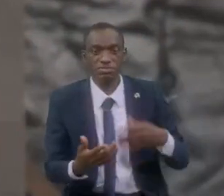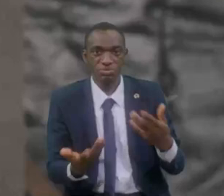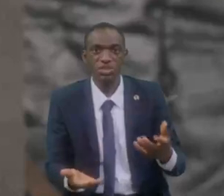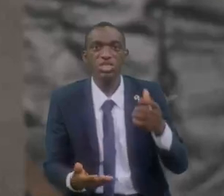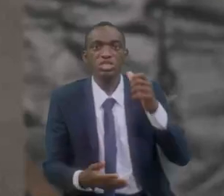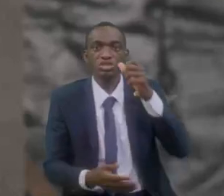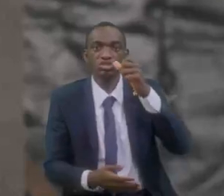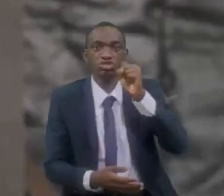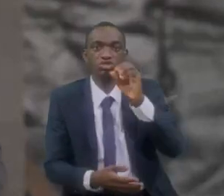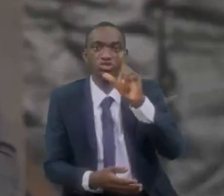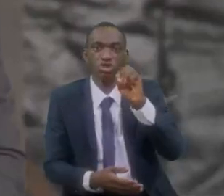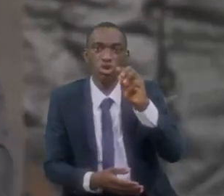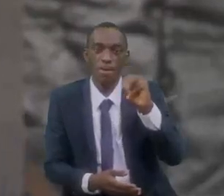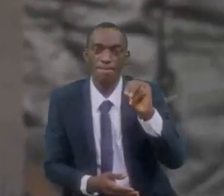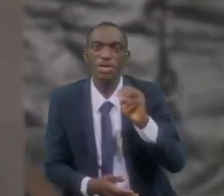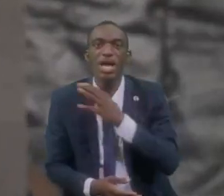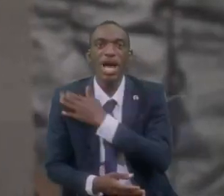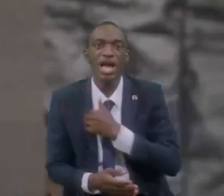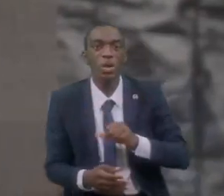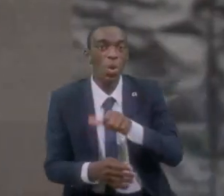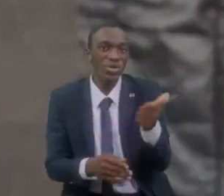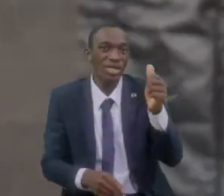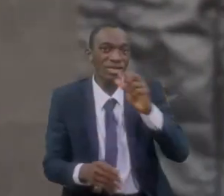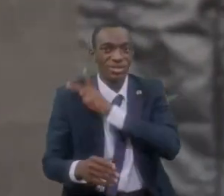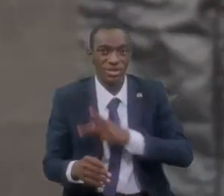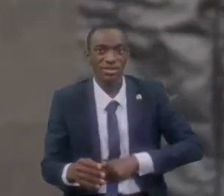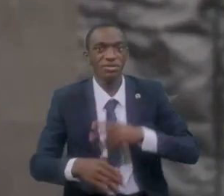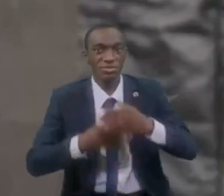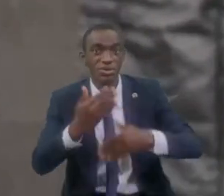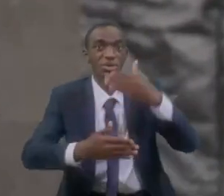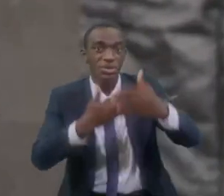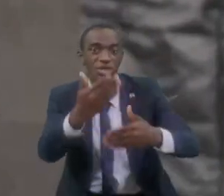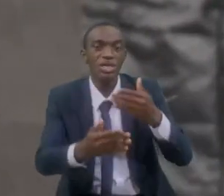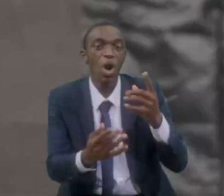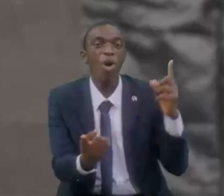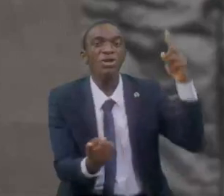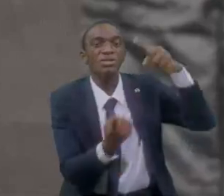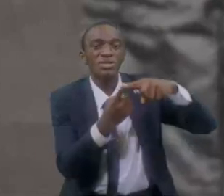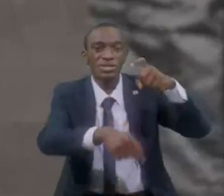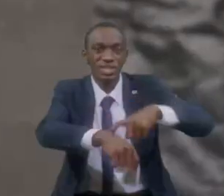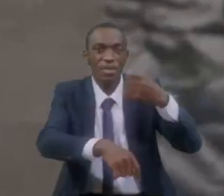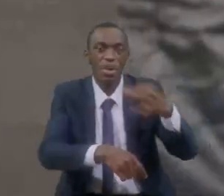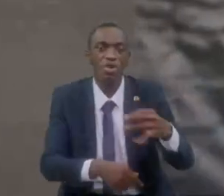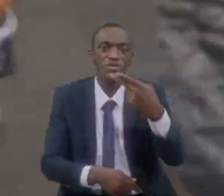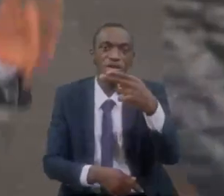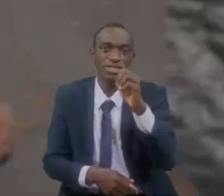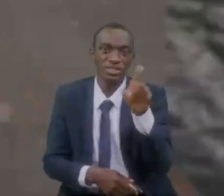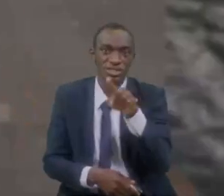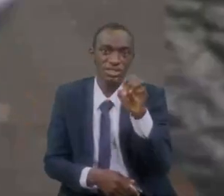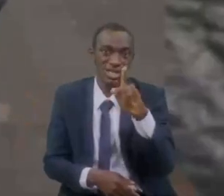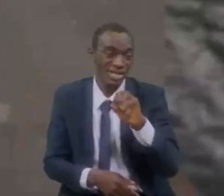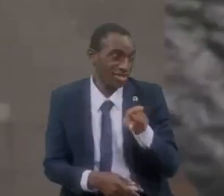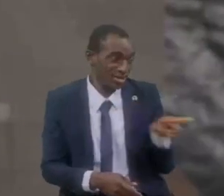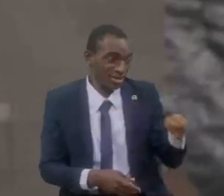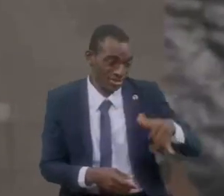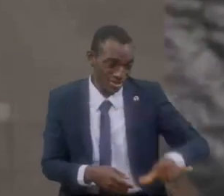il était arrivé au moment où Ézéchias. Ils avaient toujours le serpent d'airain et